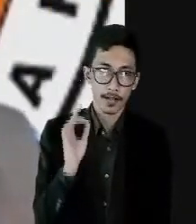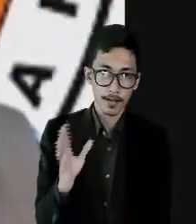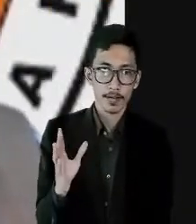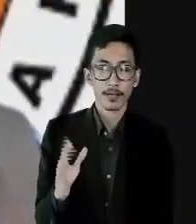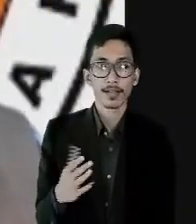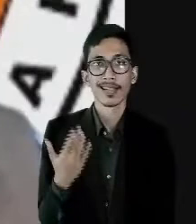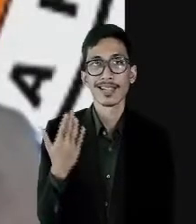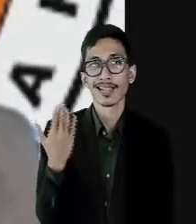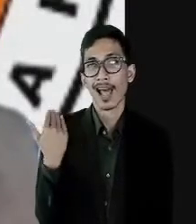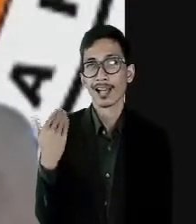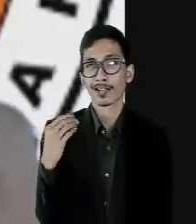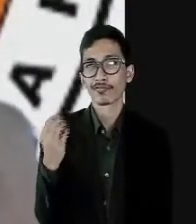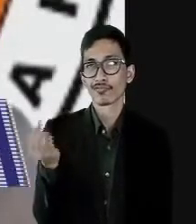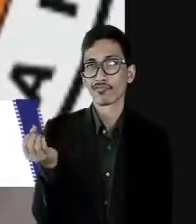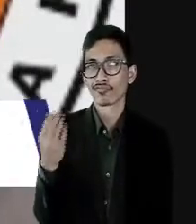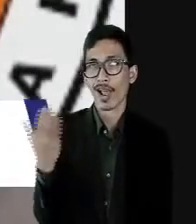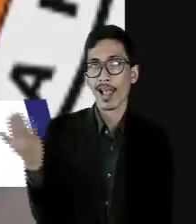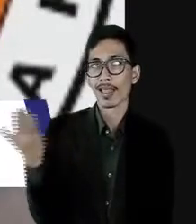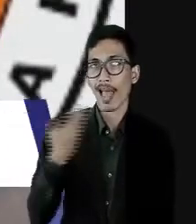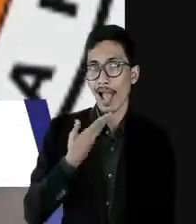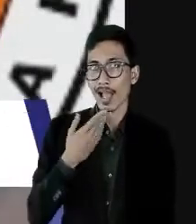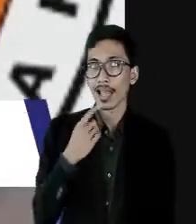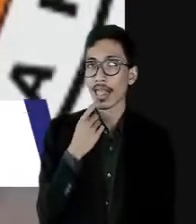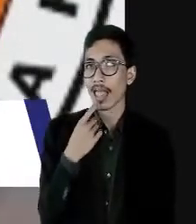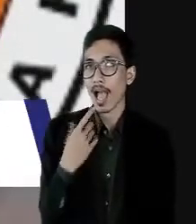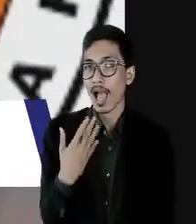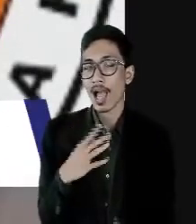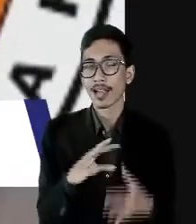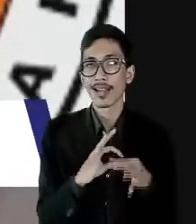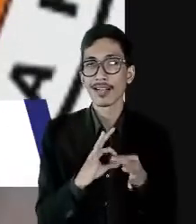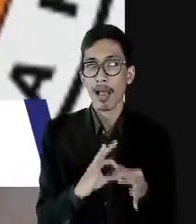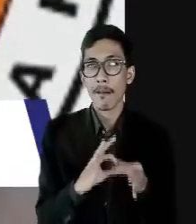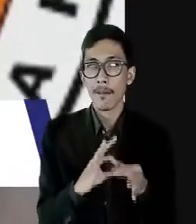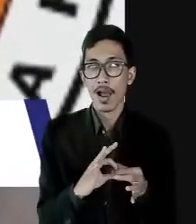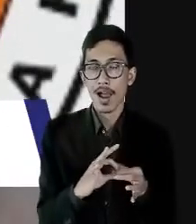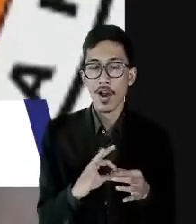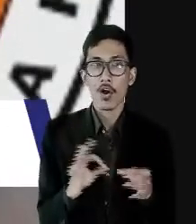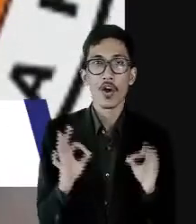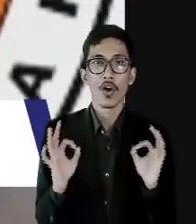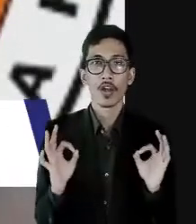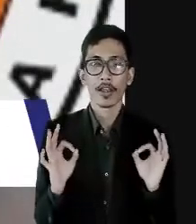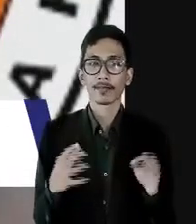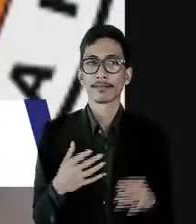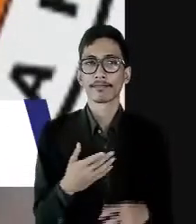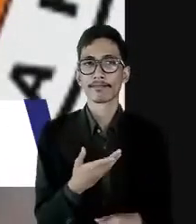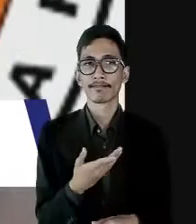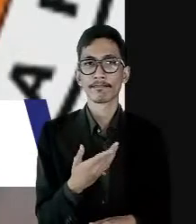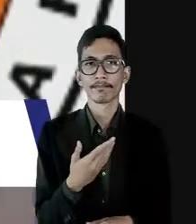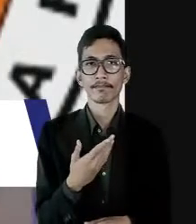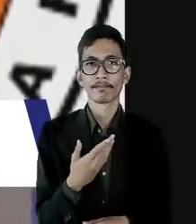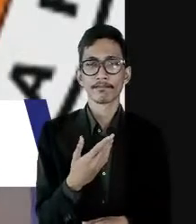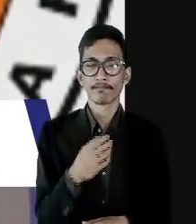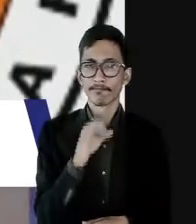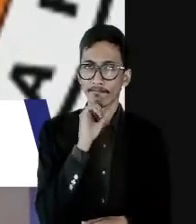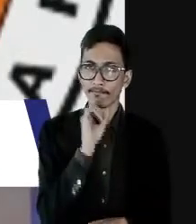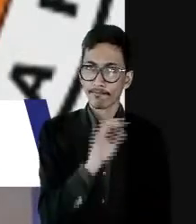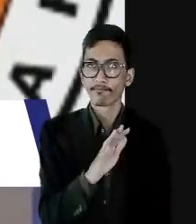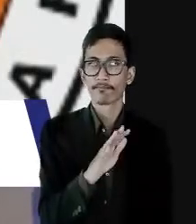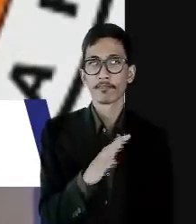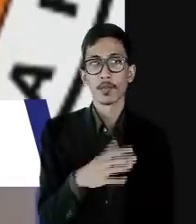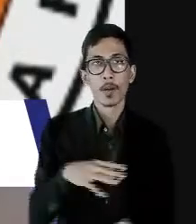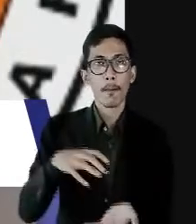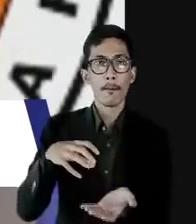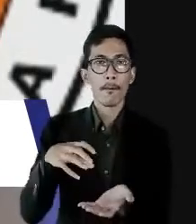Apa yang tadi disampaikan menyangkut dengan kerjasama, perlu juga saya sampaikan bahwa